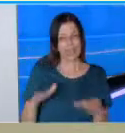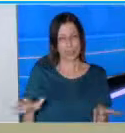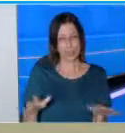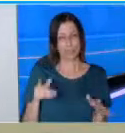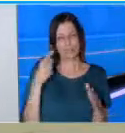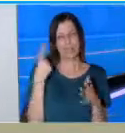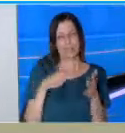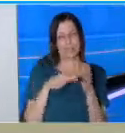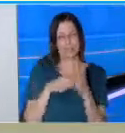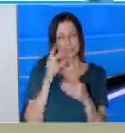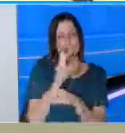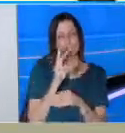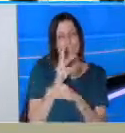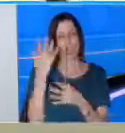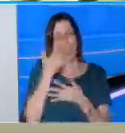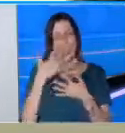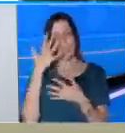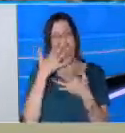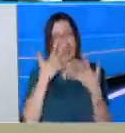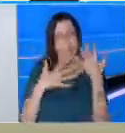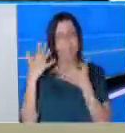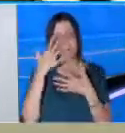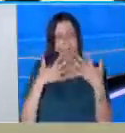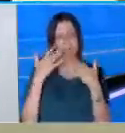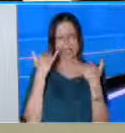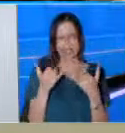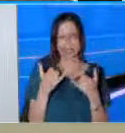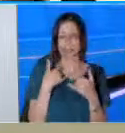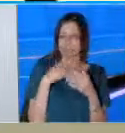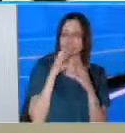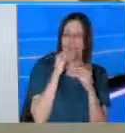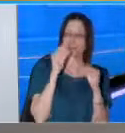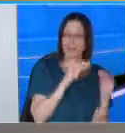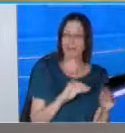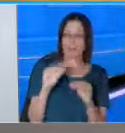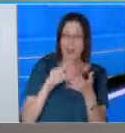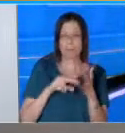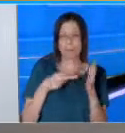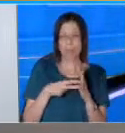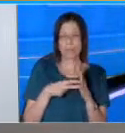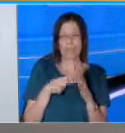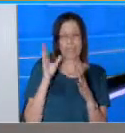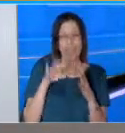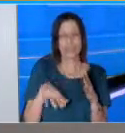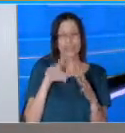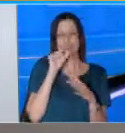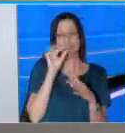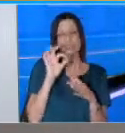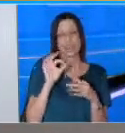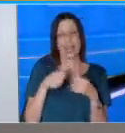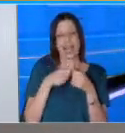העמימות הזאת כרגע. כן, ואם אנחנו לוקחים את העניין הזה באמת לפוליטיקה, כי לאחר הציוץ הזה עוד שרשרת ציוצים של